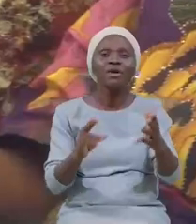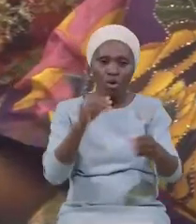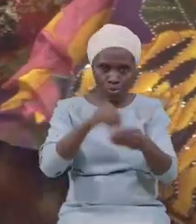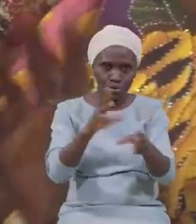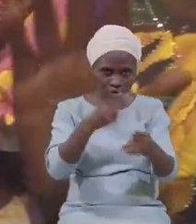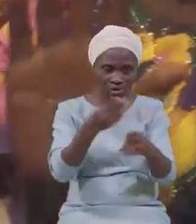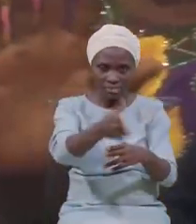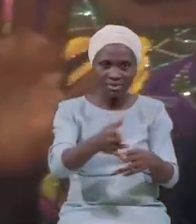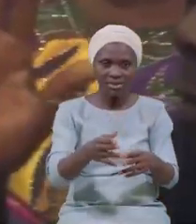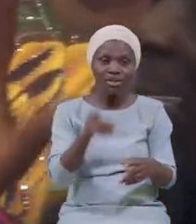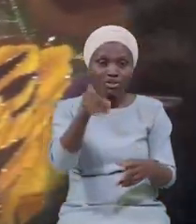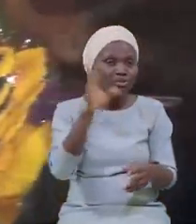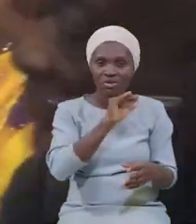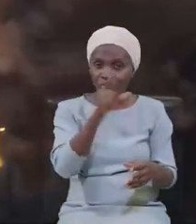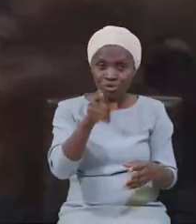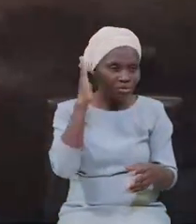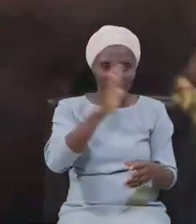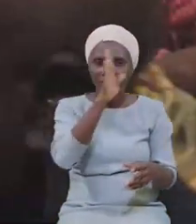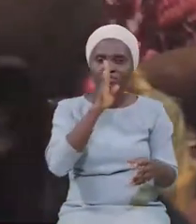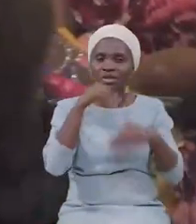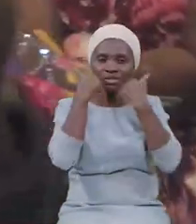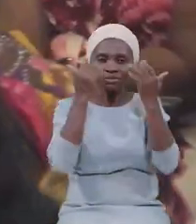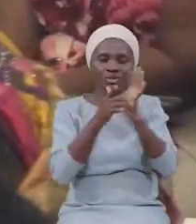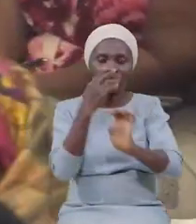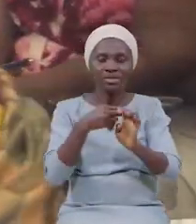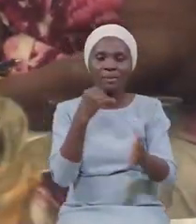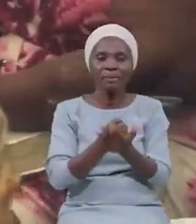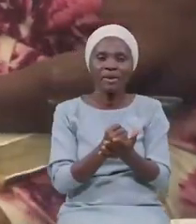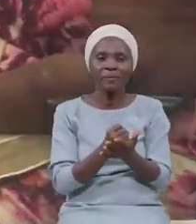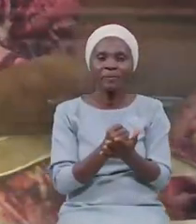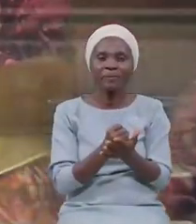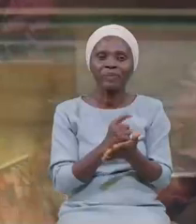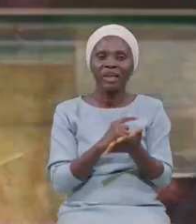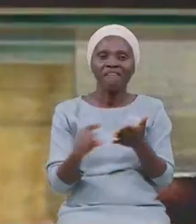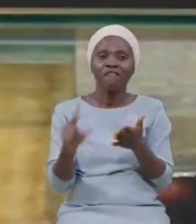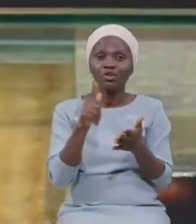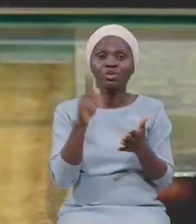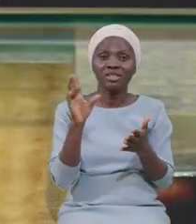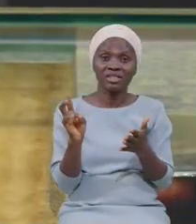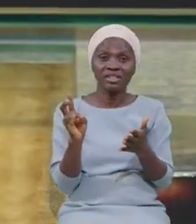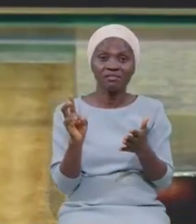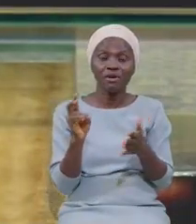là-bas. Vous ne serez pas jamais dans la confusion. Verset 27.